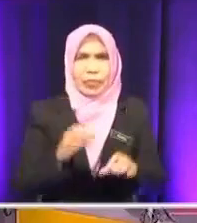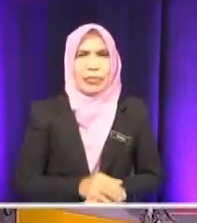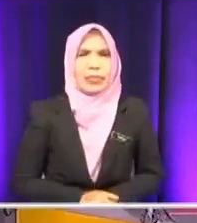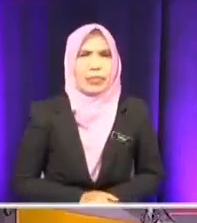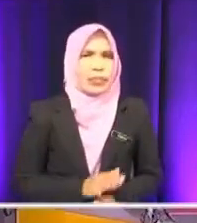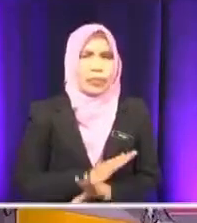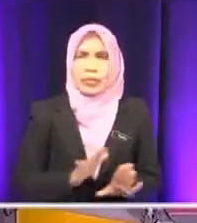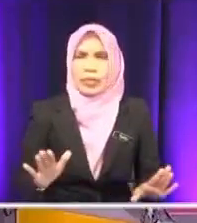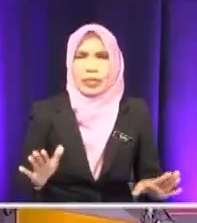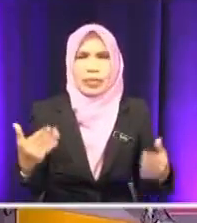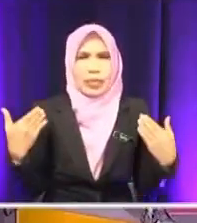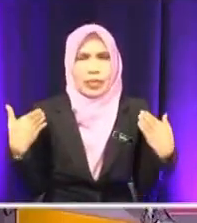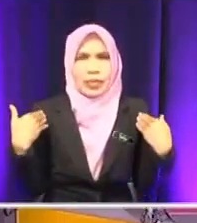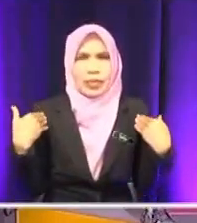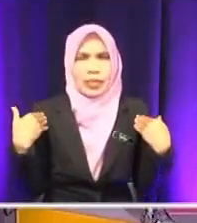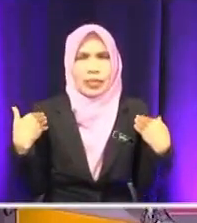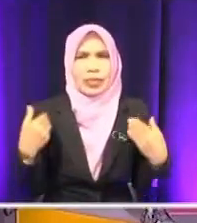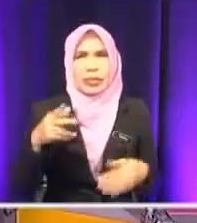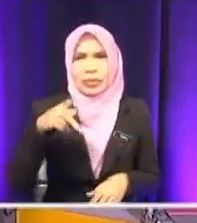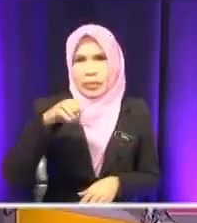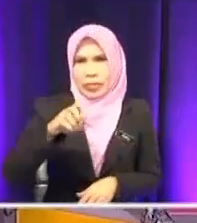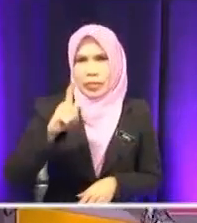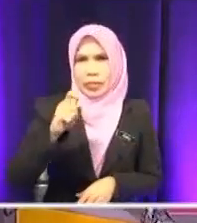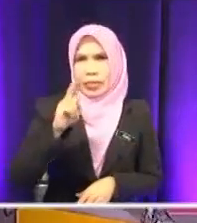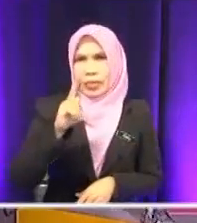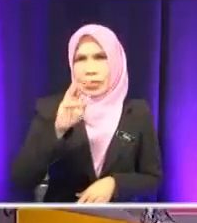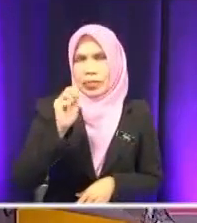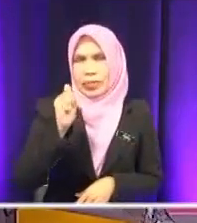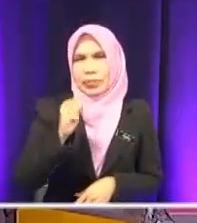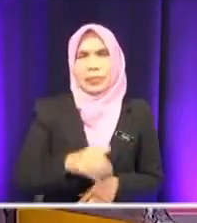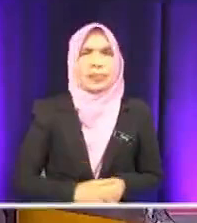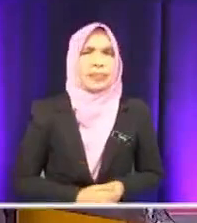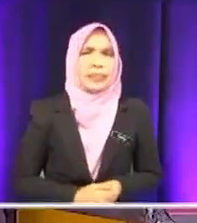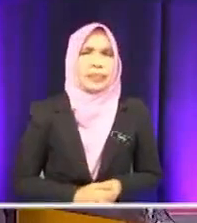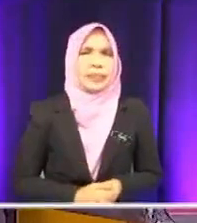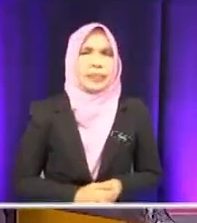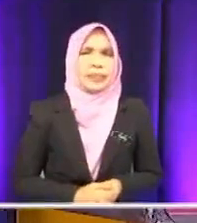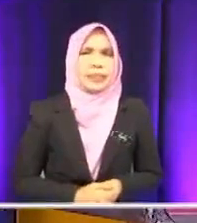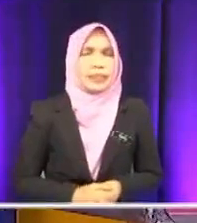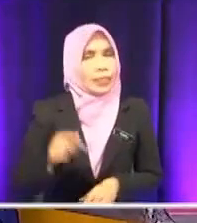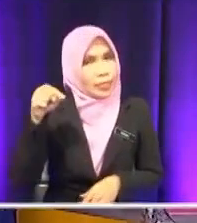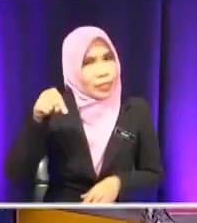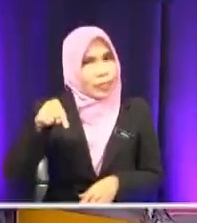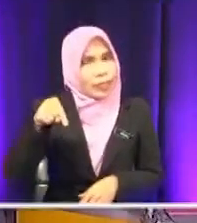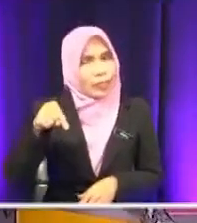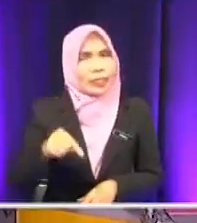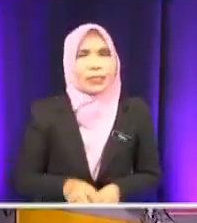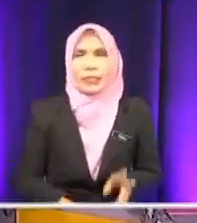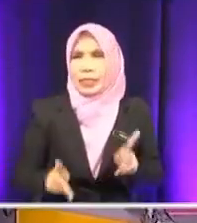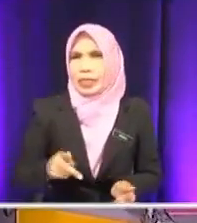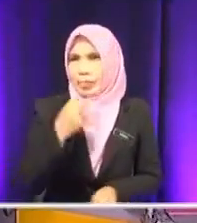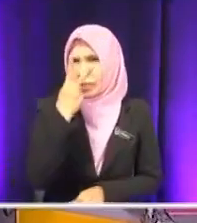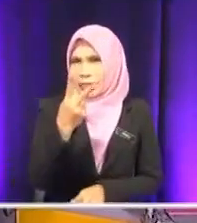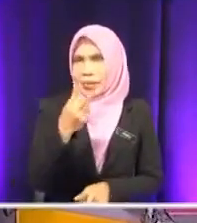ini adalah PKD yang terlalu sensitif kayak jadi ee kalau di sini kalau kita lihat kalau masih biasanya